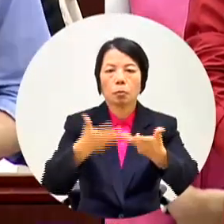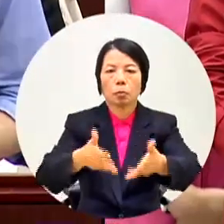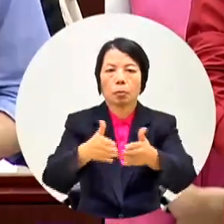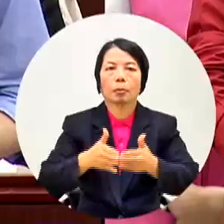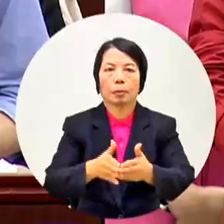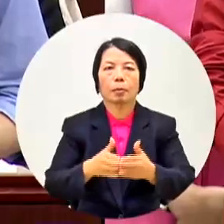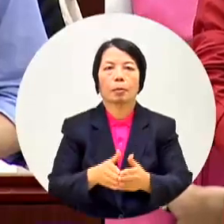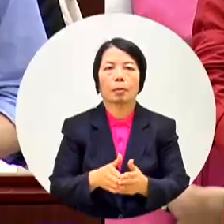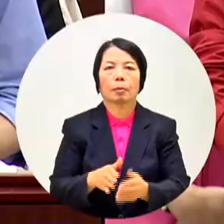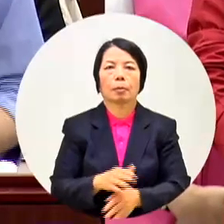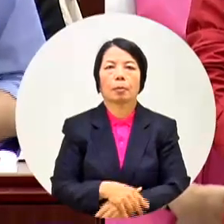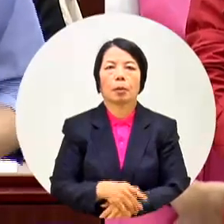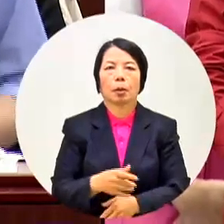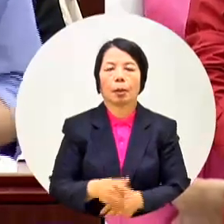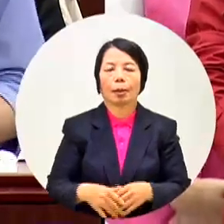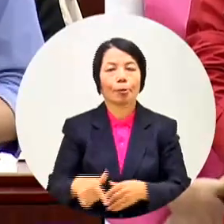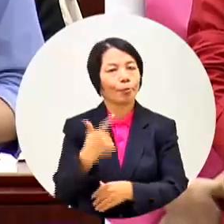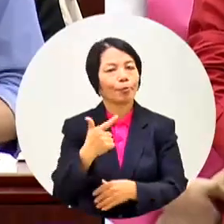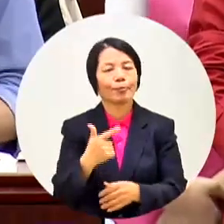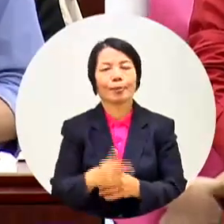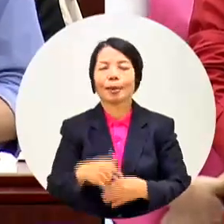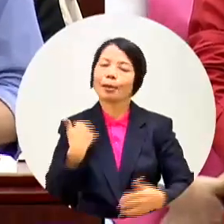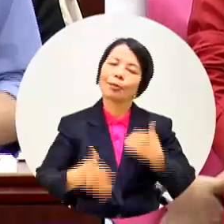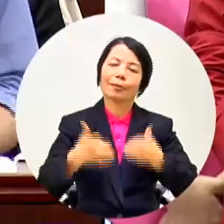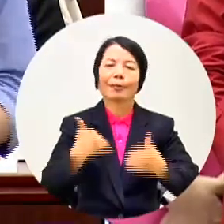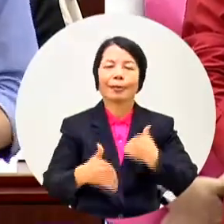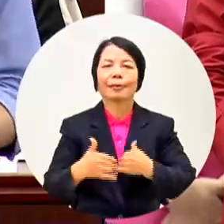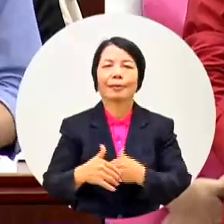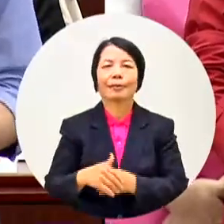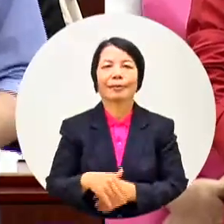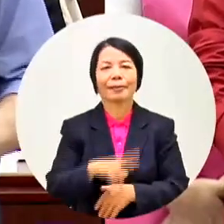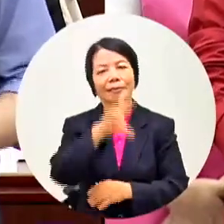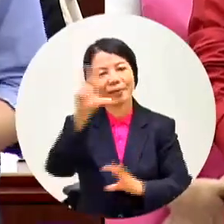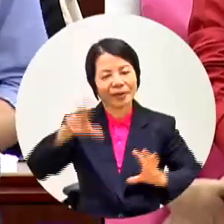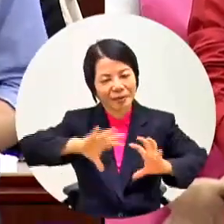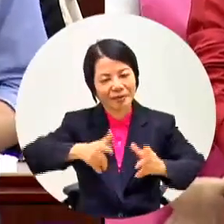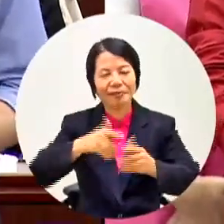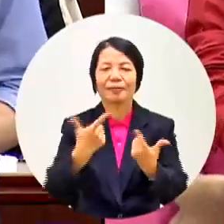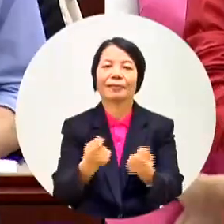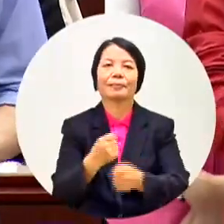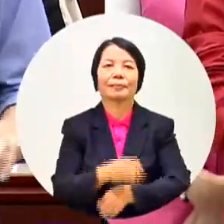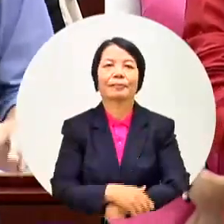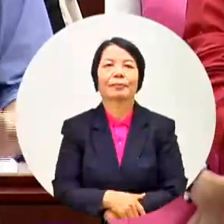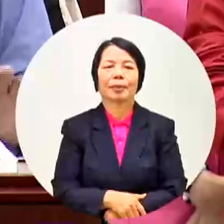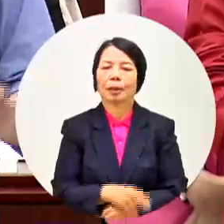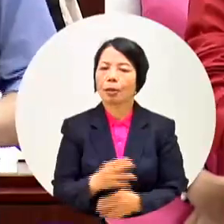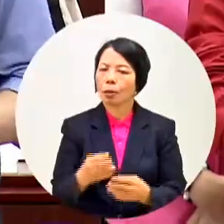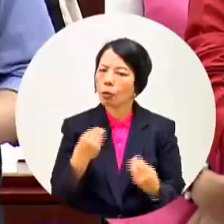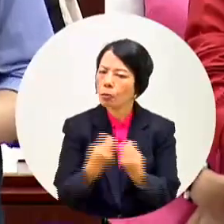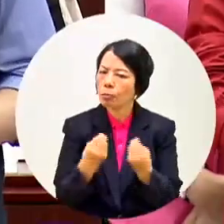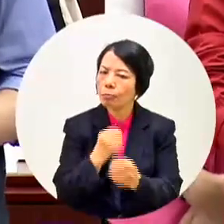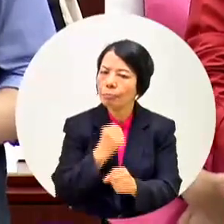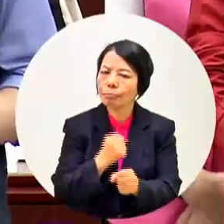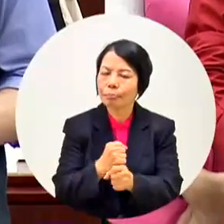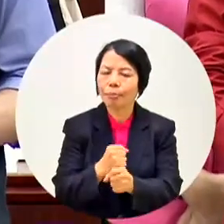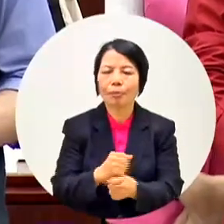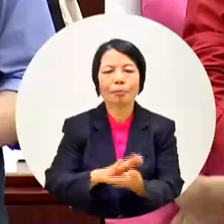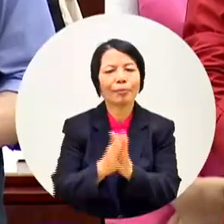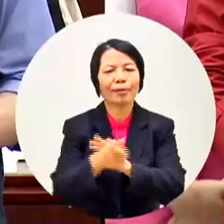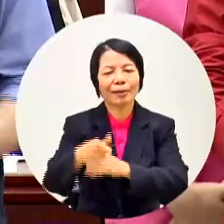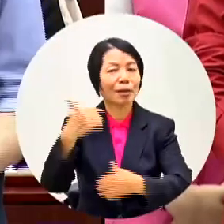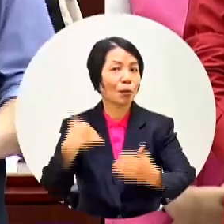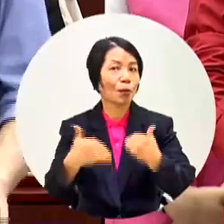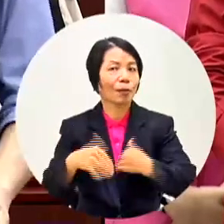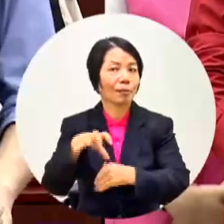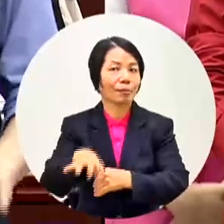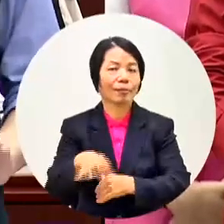堂，快乐的天堂。那怎么去做才能做到快乐天堂？等一下人家又说我天马行空